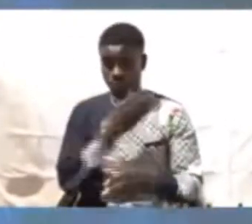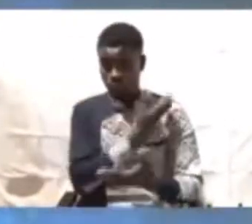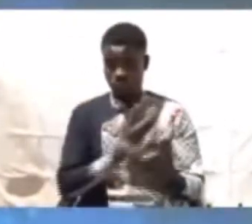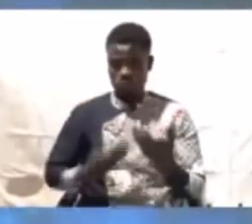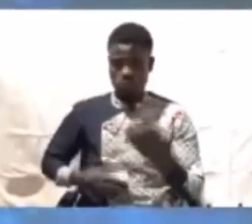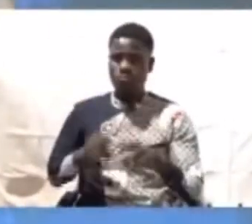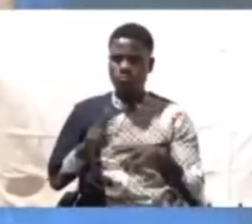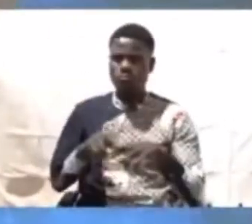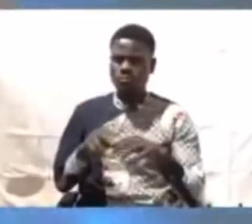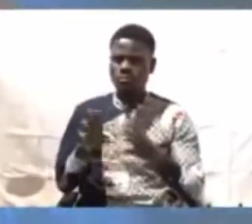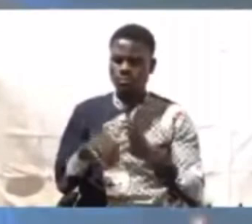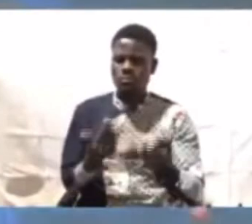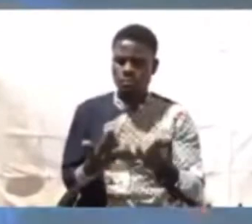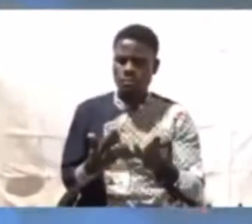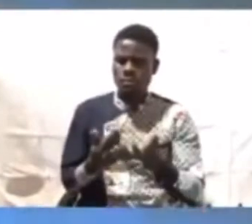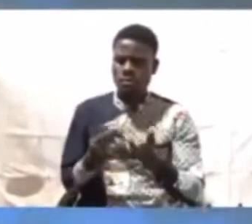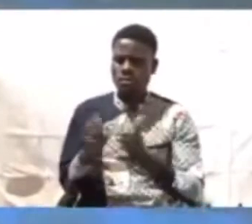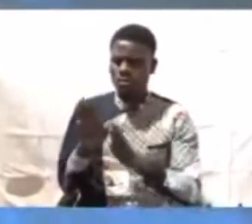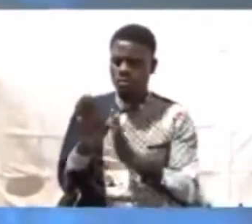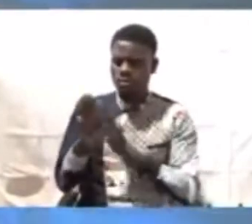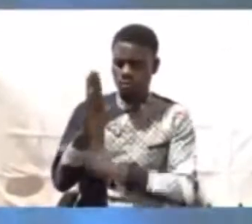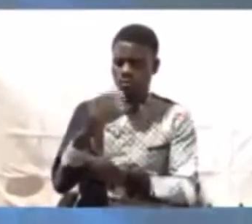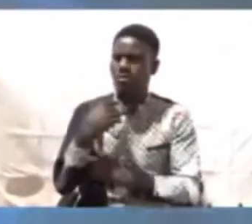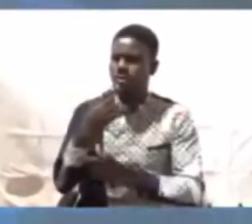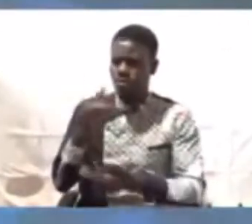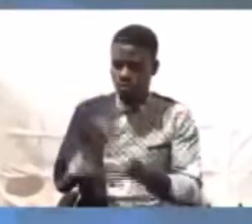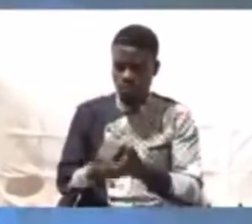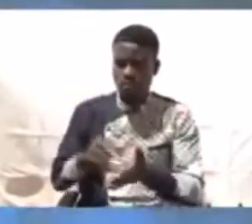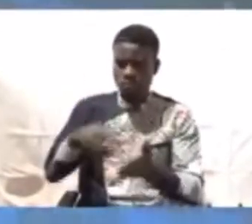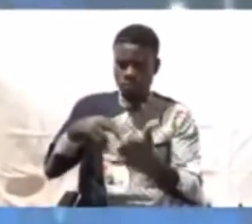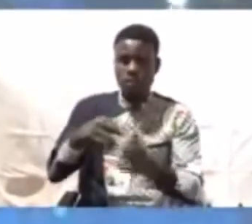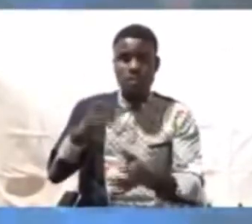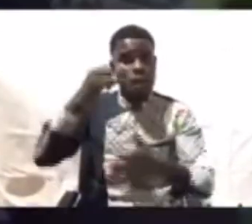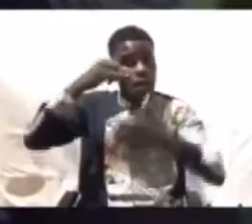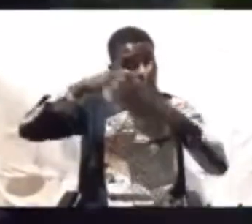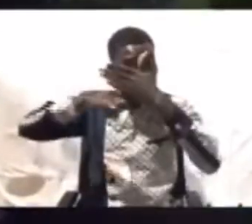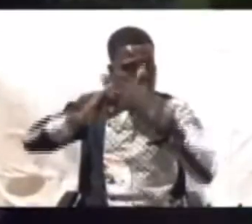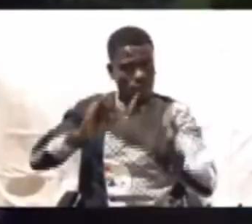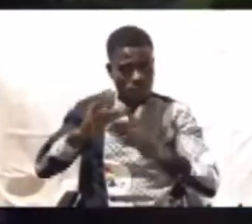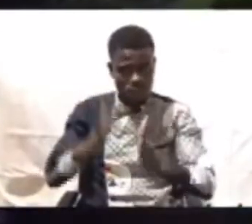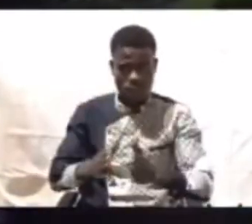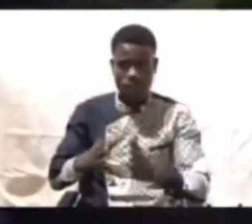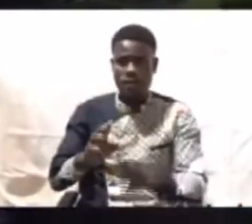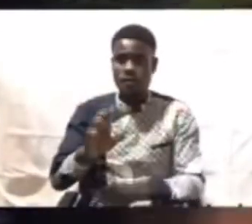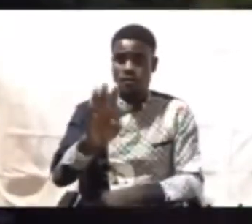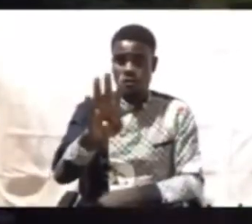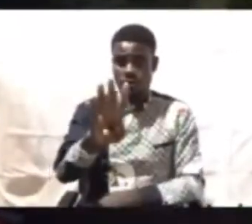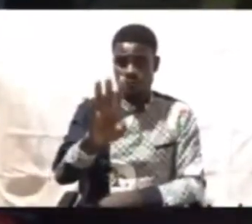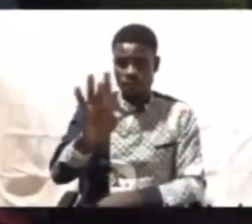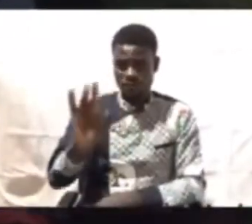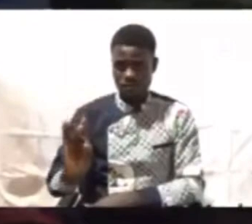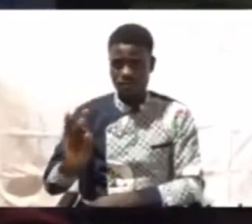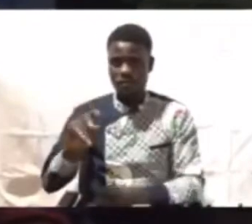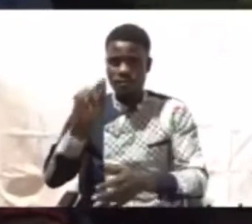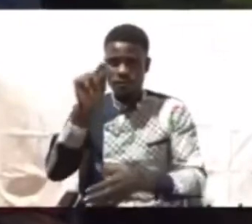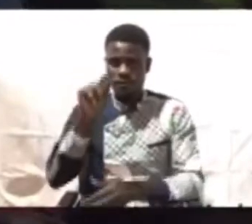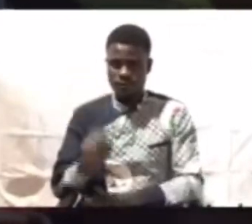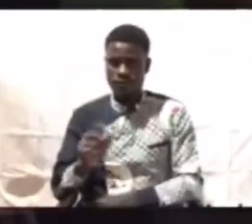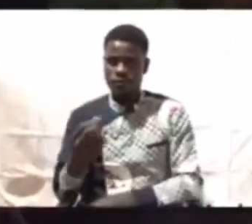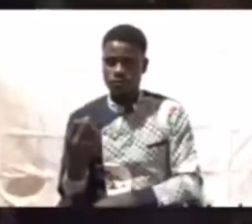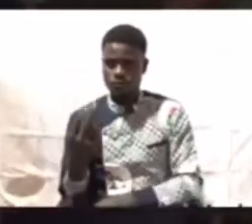12 mi kinken na nyame se me ni wo ho mensro mbokro misa ni banku